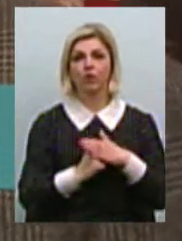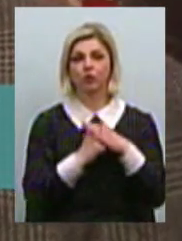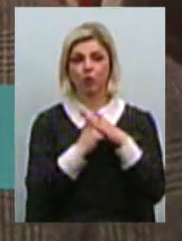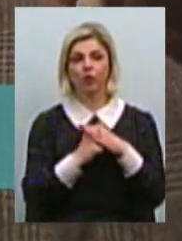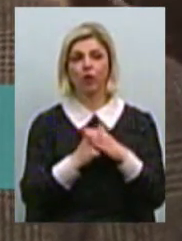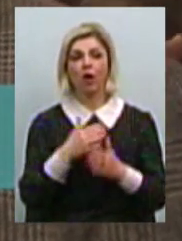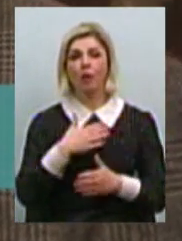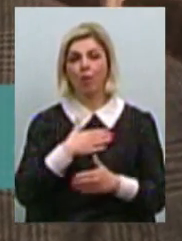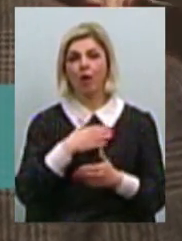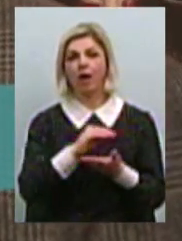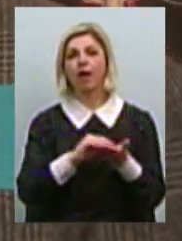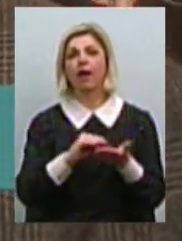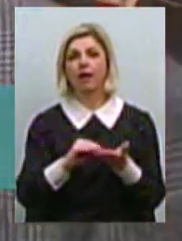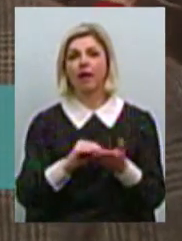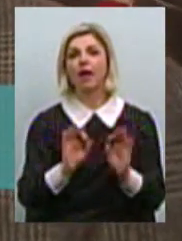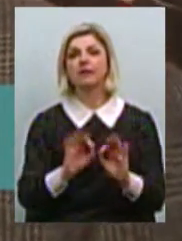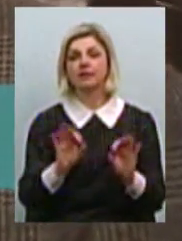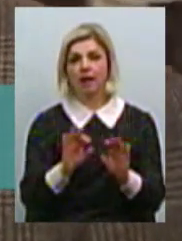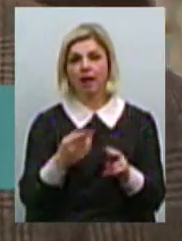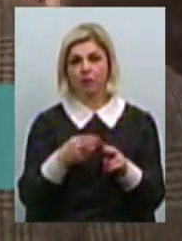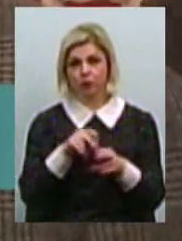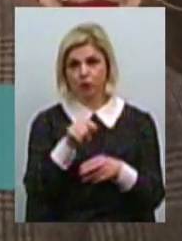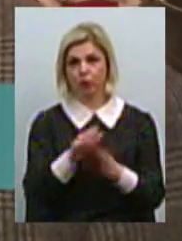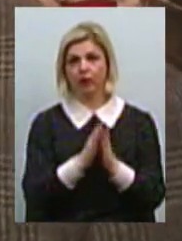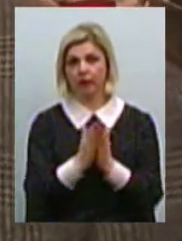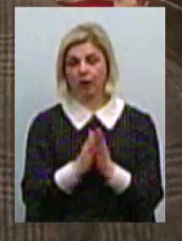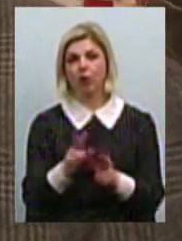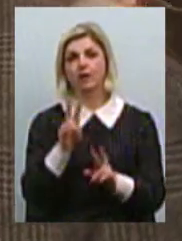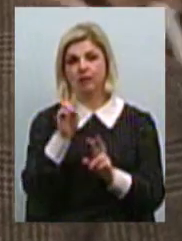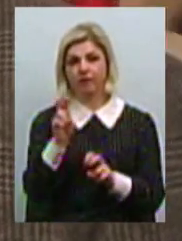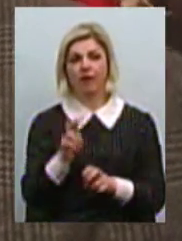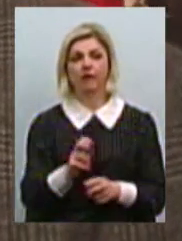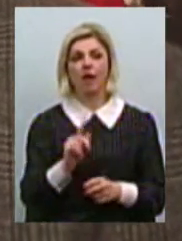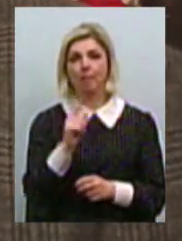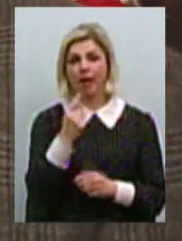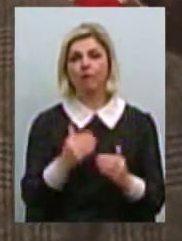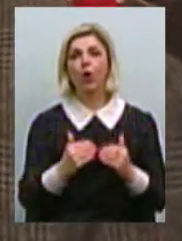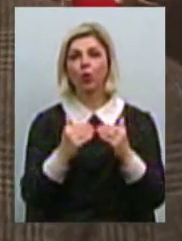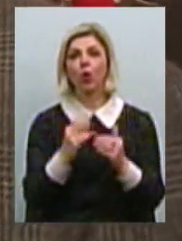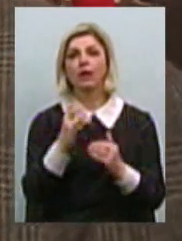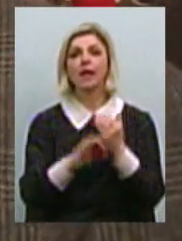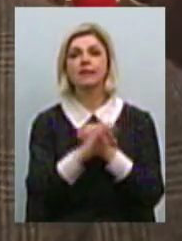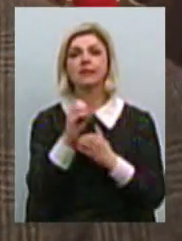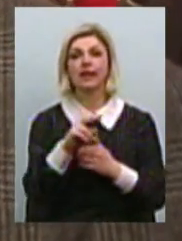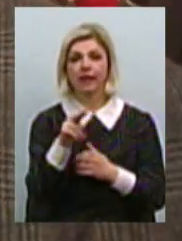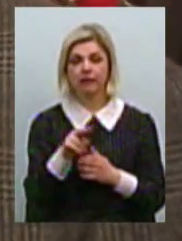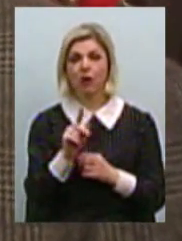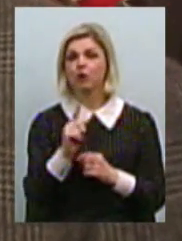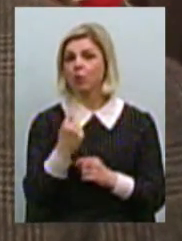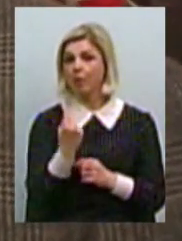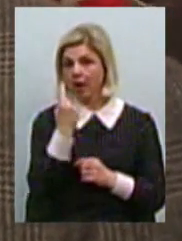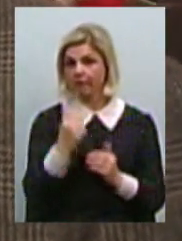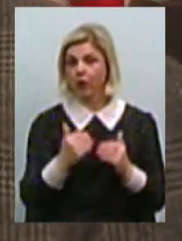мого есе, у цю книгу, яке має назву «Перший крок на схід». Чому перший крок? Тому що він дійсно був на той